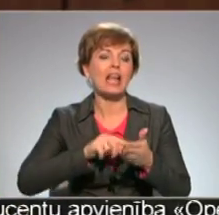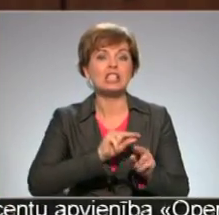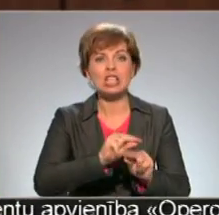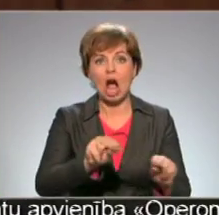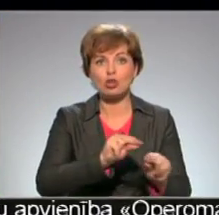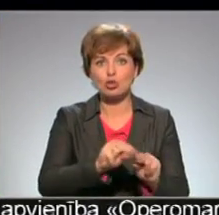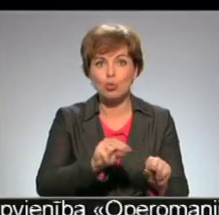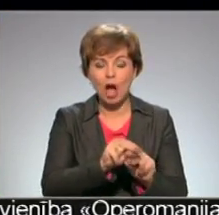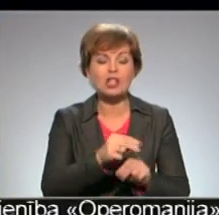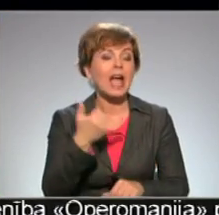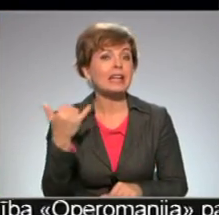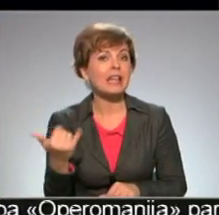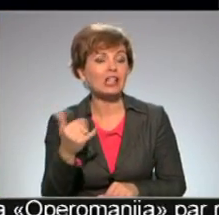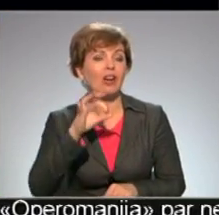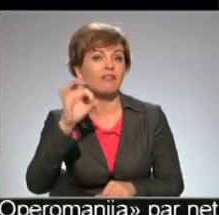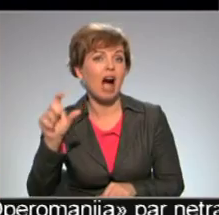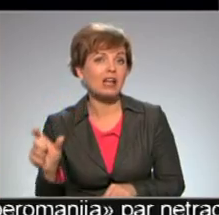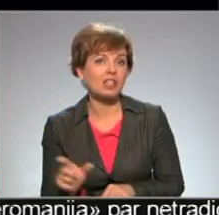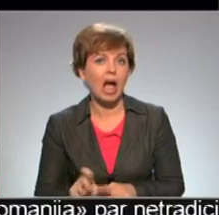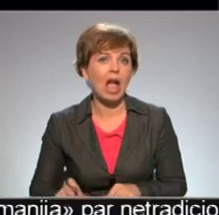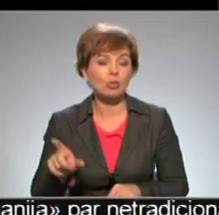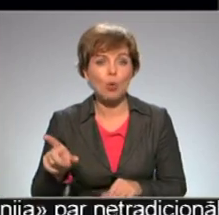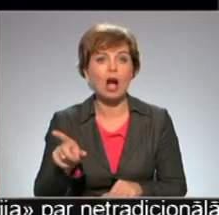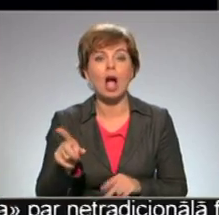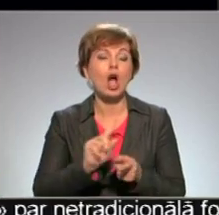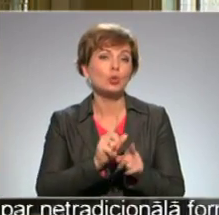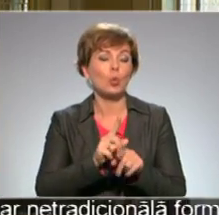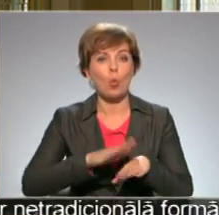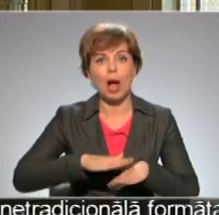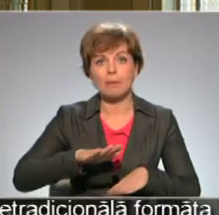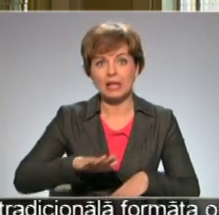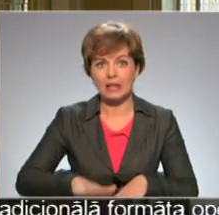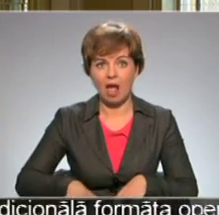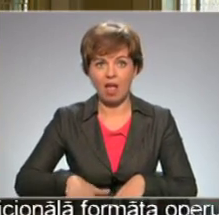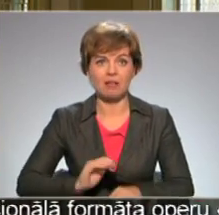režisori interesējas tieši vācu dzejnieku Tamaša Braša poetiskā tulkojuma dēļ.